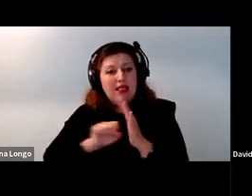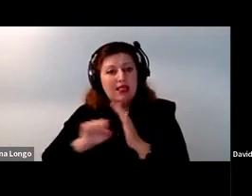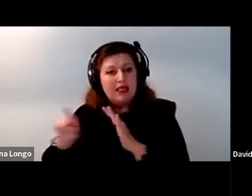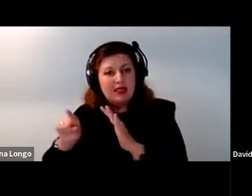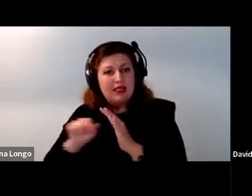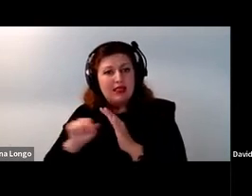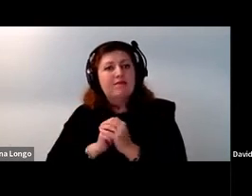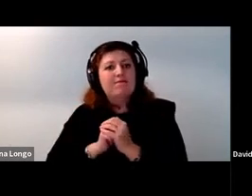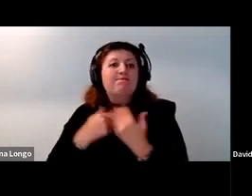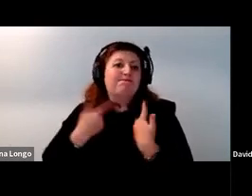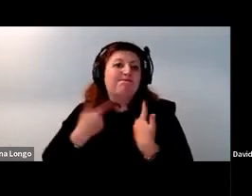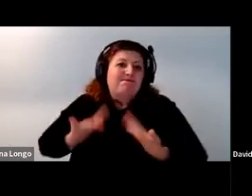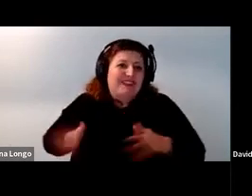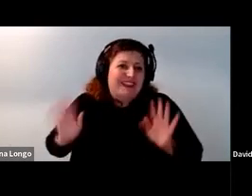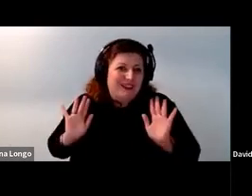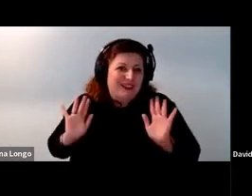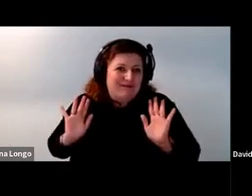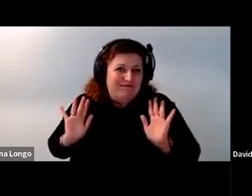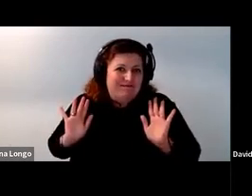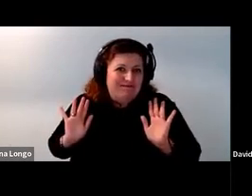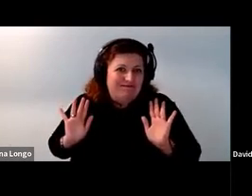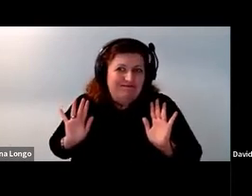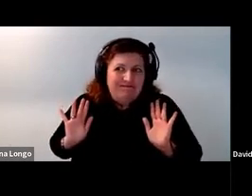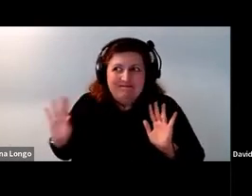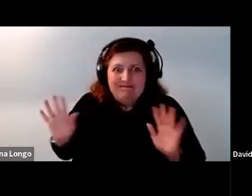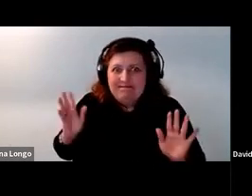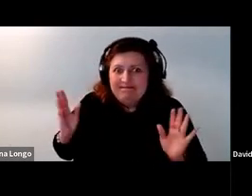Sarei per chiudere, se non ci sono